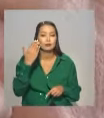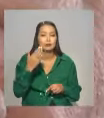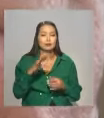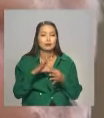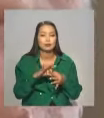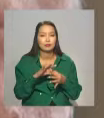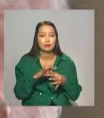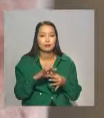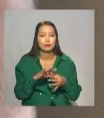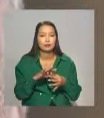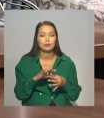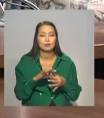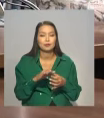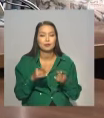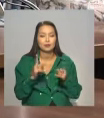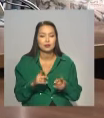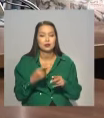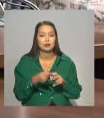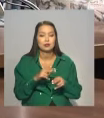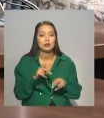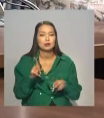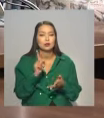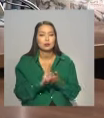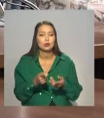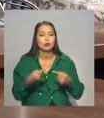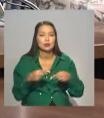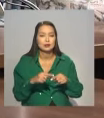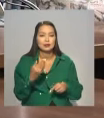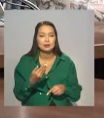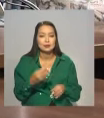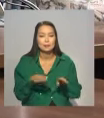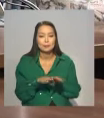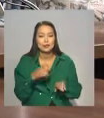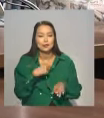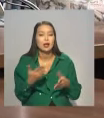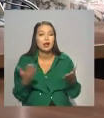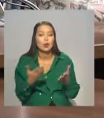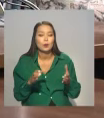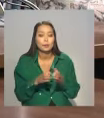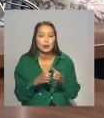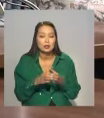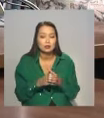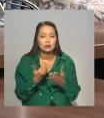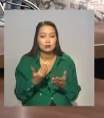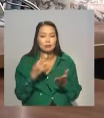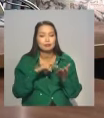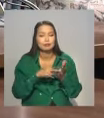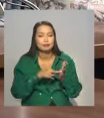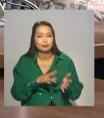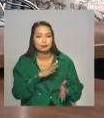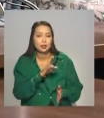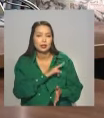зависеть деятельность самого министерства. Он должен организовать вокруг себя такую команду, которая бы работала именно